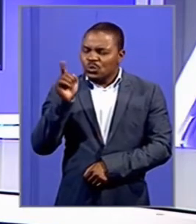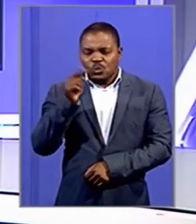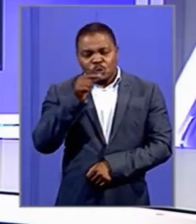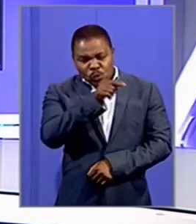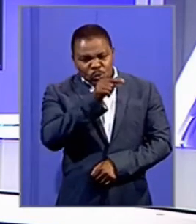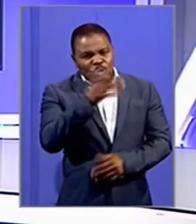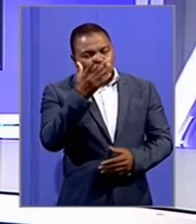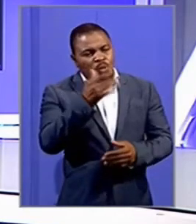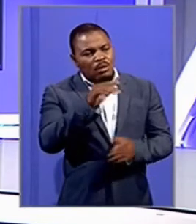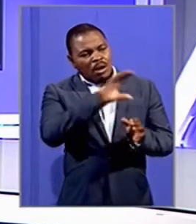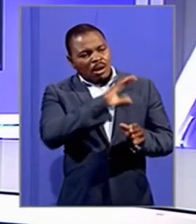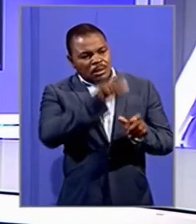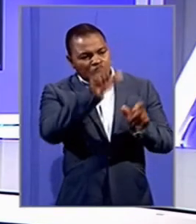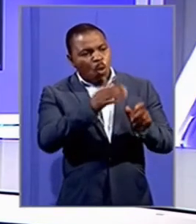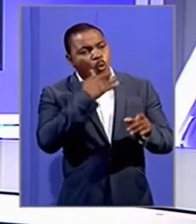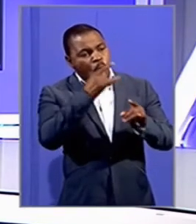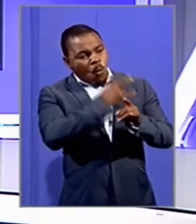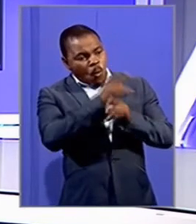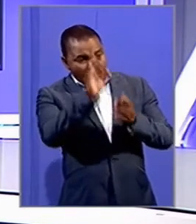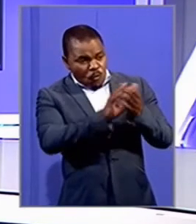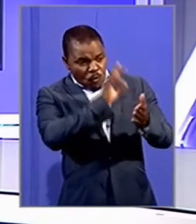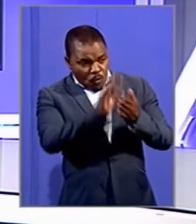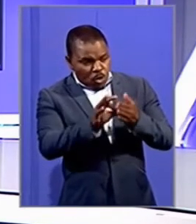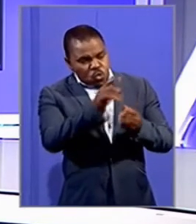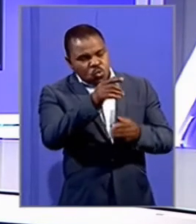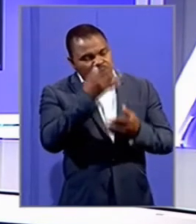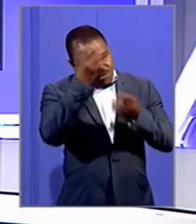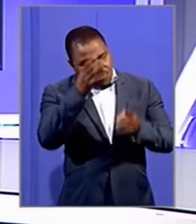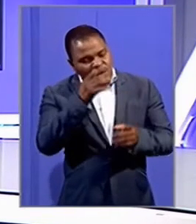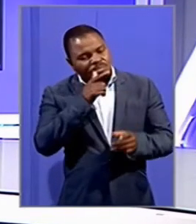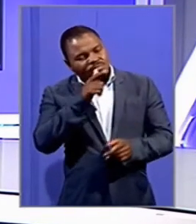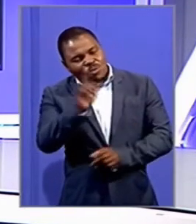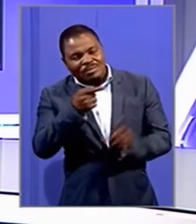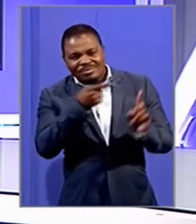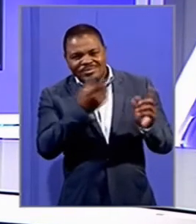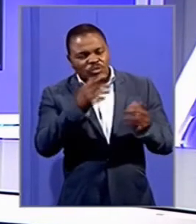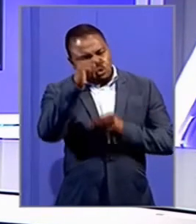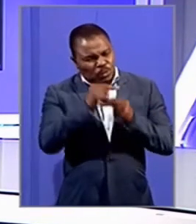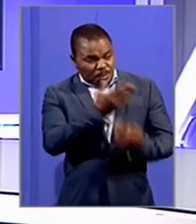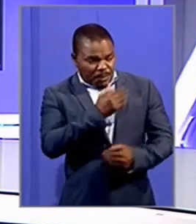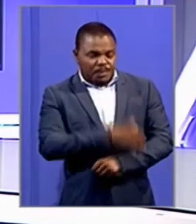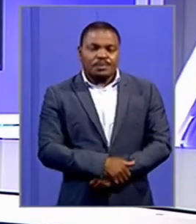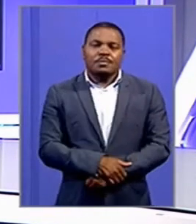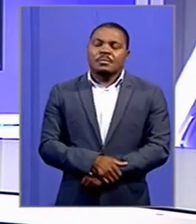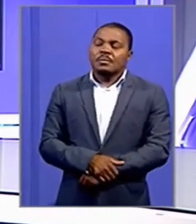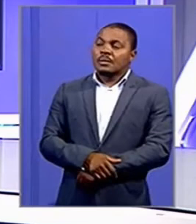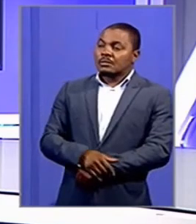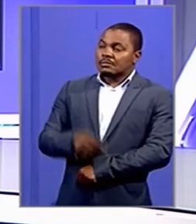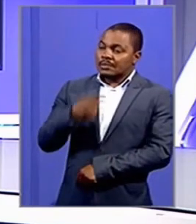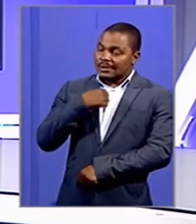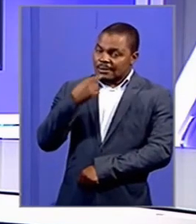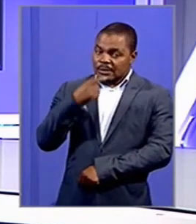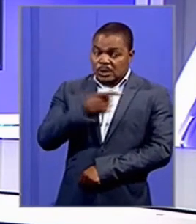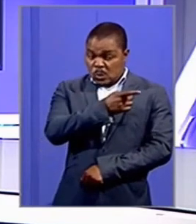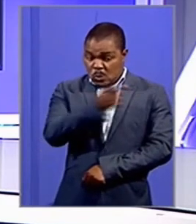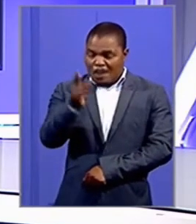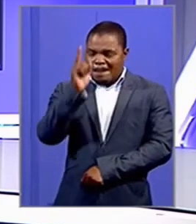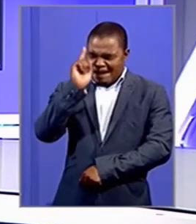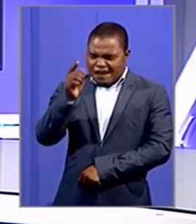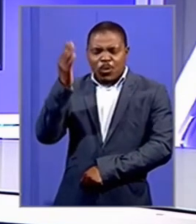lekgotla ba batlileng go tsamaisa bommasepala morago ga ditlhopho ke ofe ka boripana? Ke gore ba itse